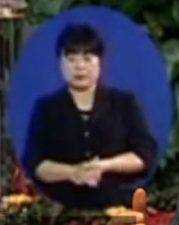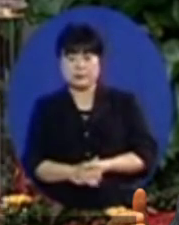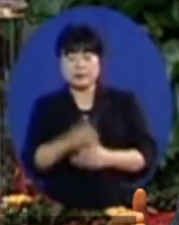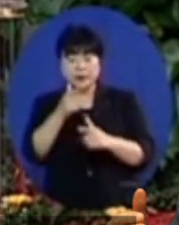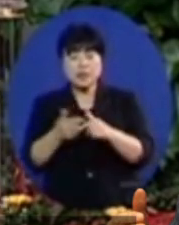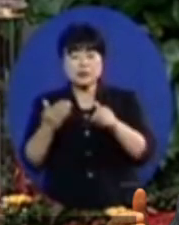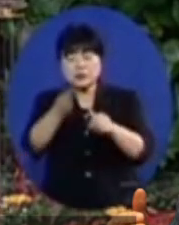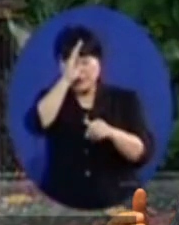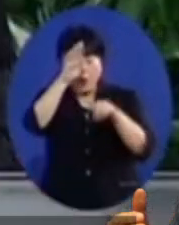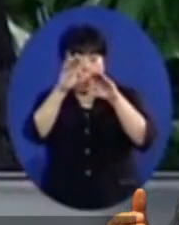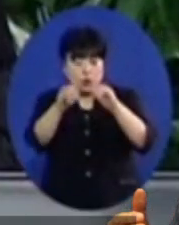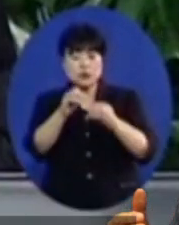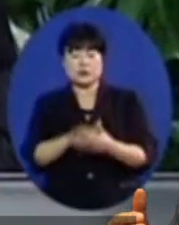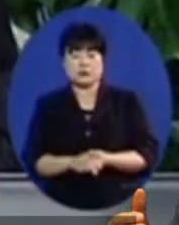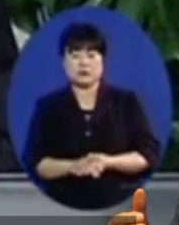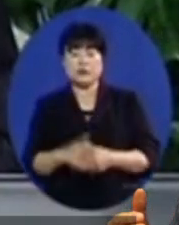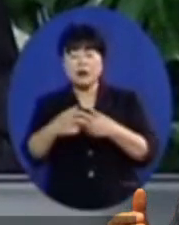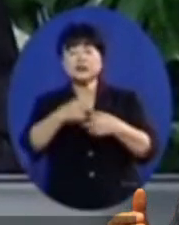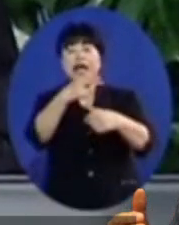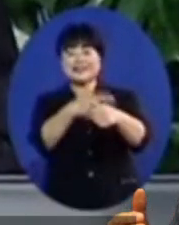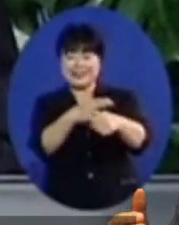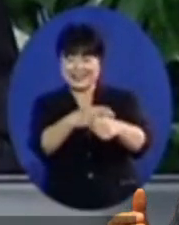예수님 병 고치는 의사예요.